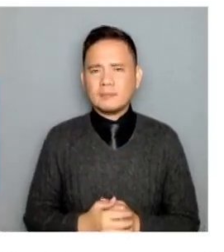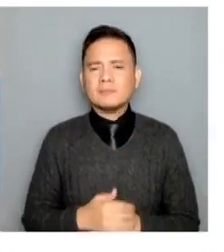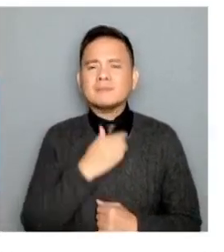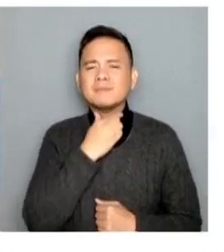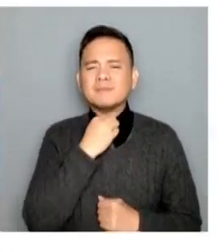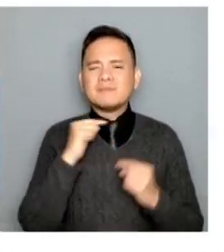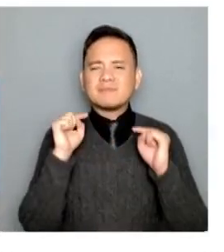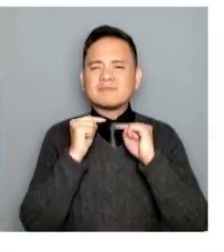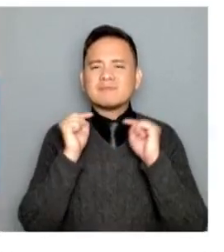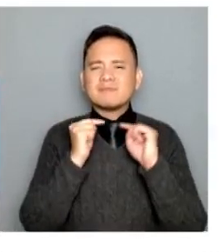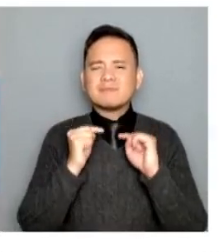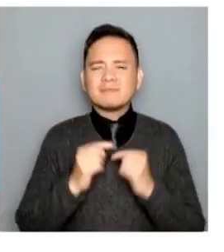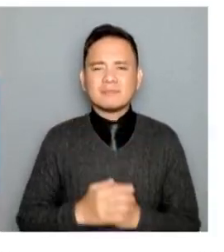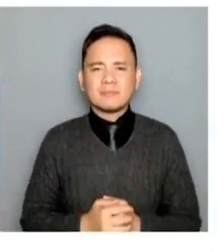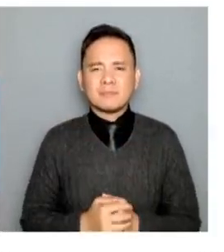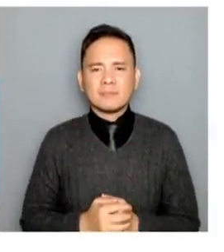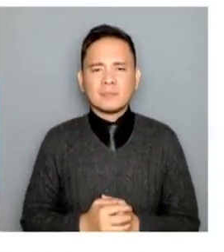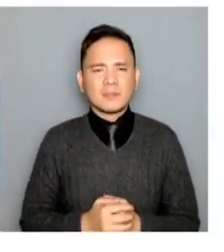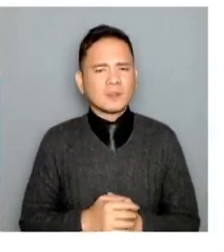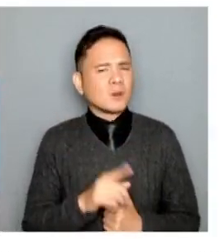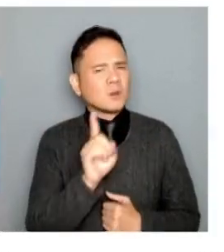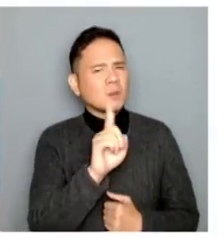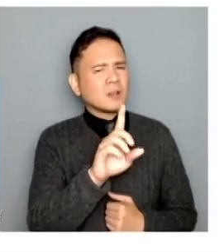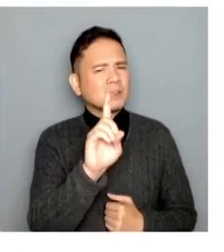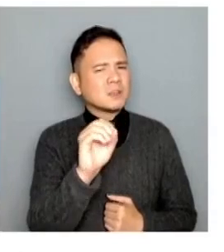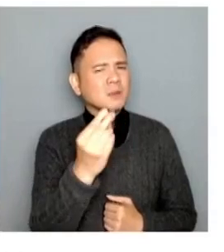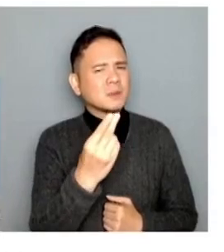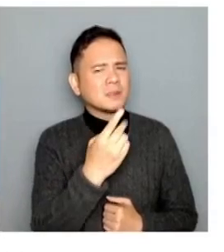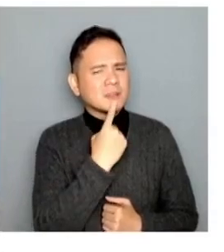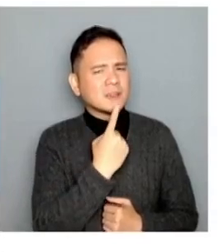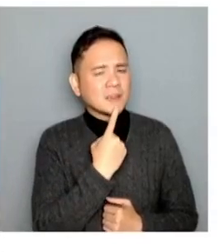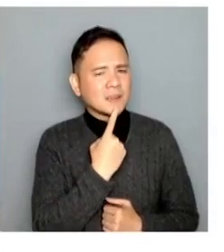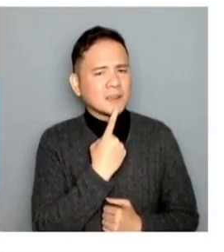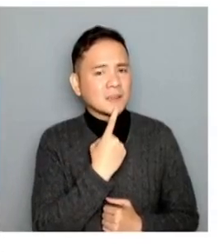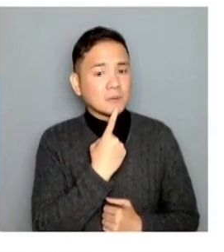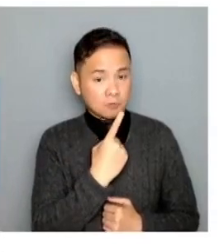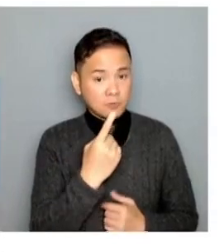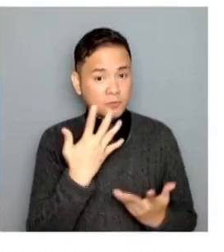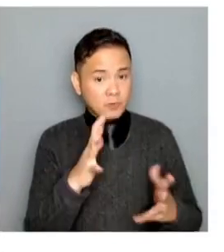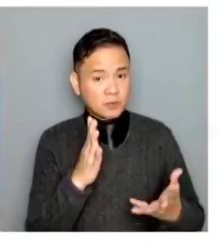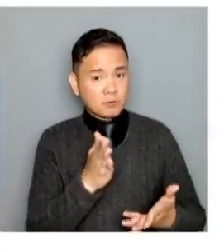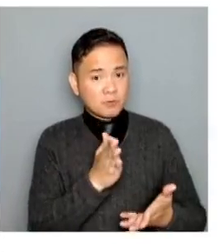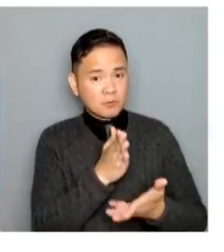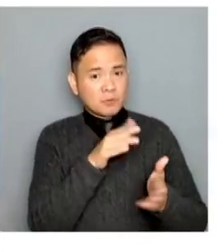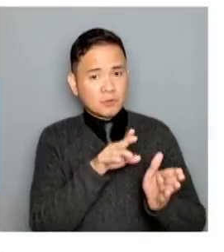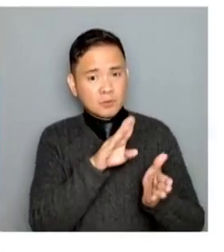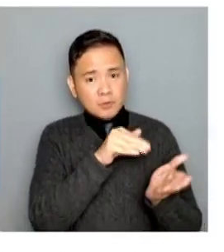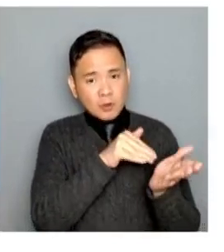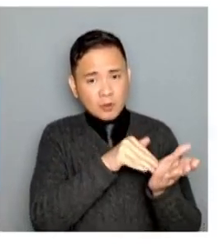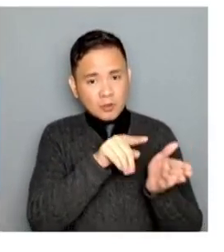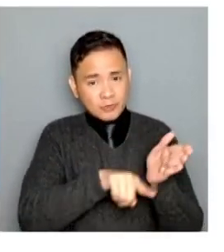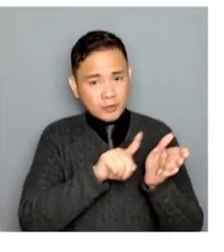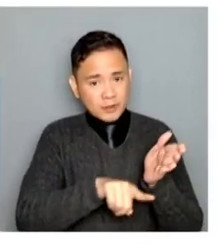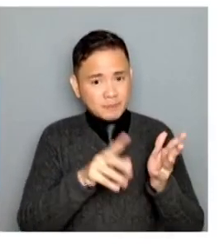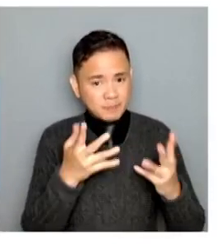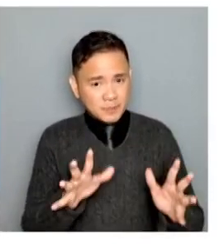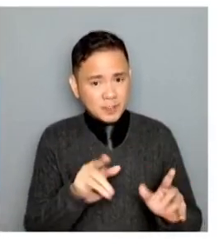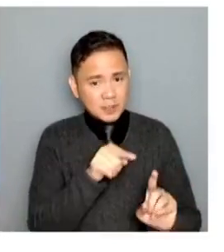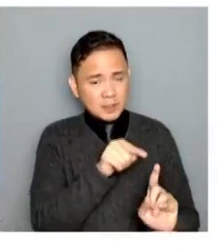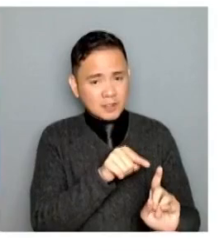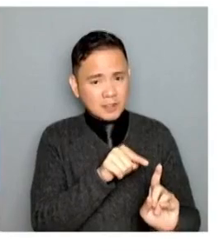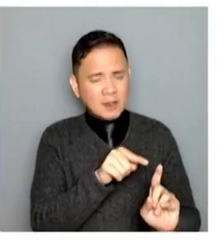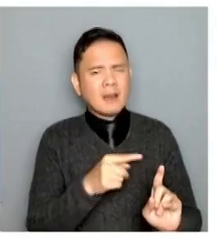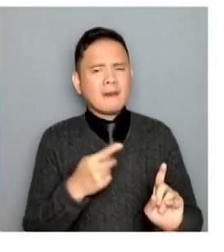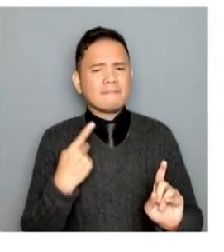Sobrang malat pa po ako. Ano bang sabi ng DOH? I'm pretty sure nagpatingin na rin po kayo, pati yung mga constituents niyong apektado. Meron po